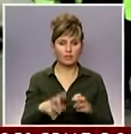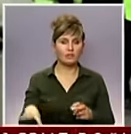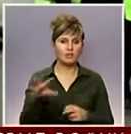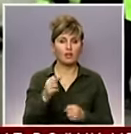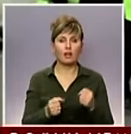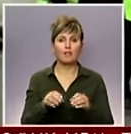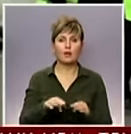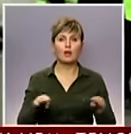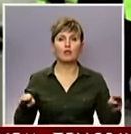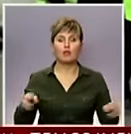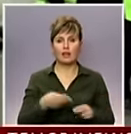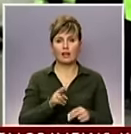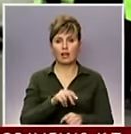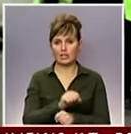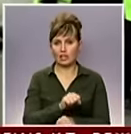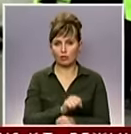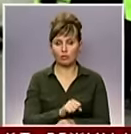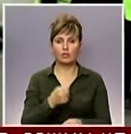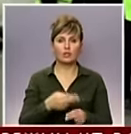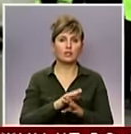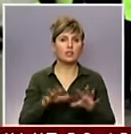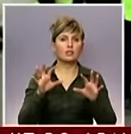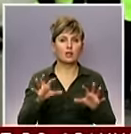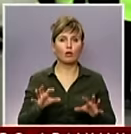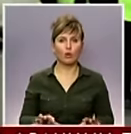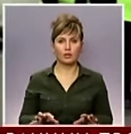автопарковок, в которые работают несанкционированно, незаконно.